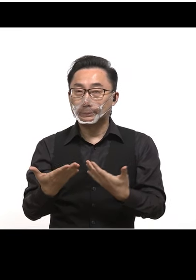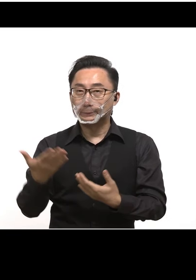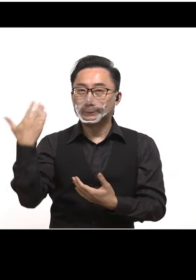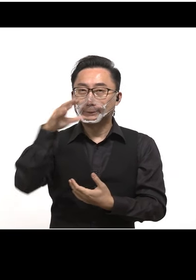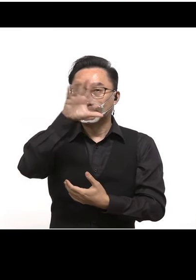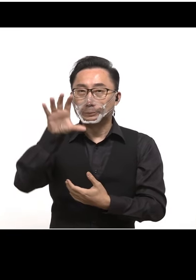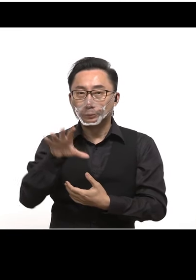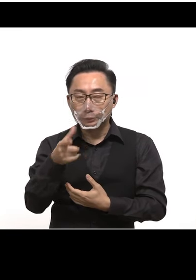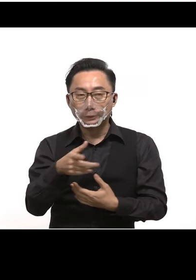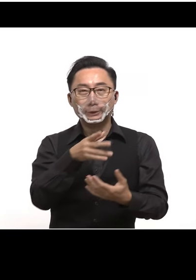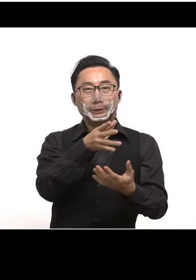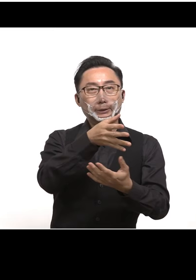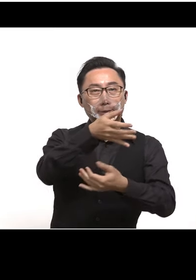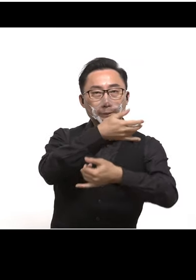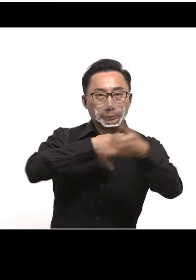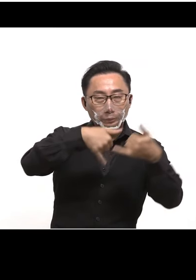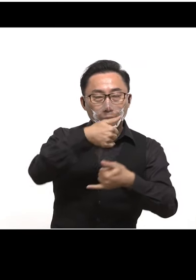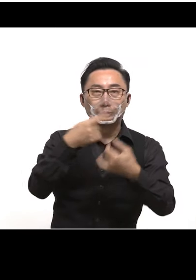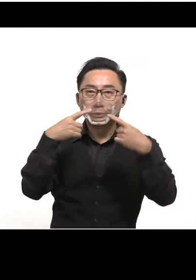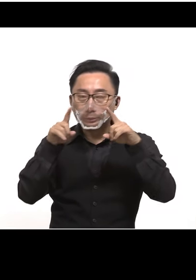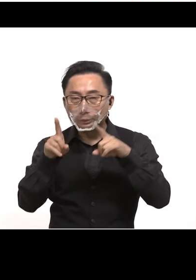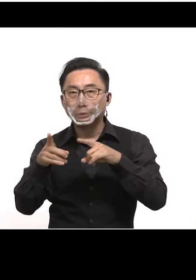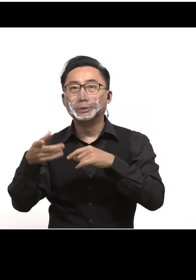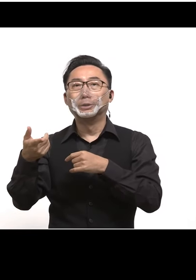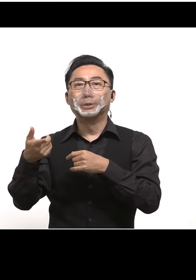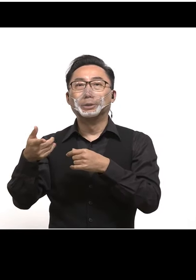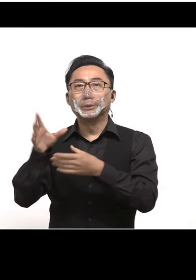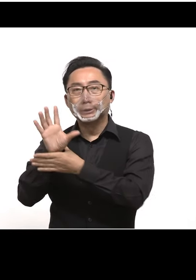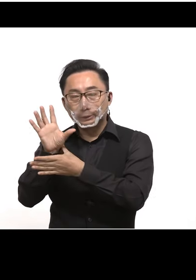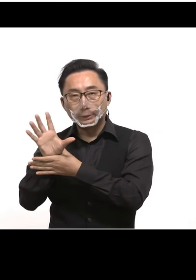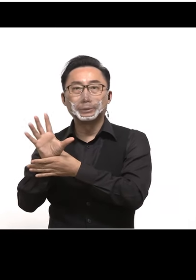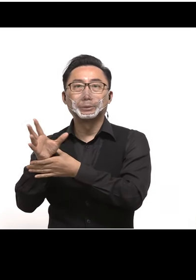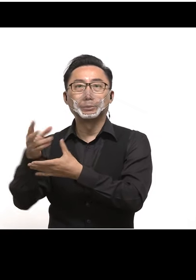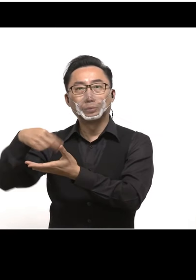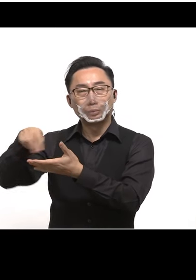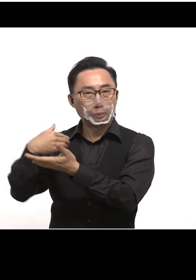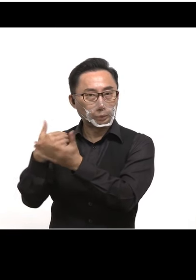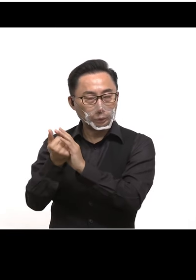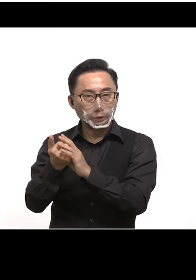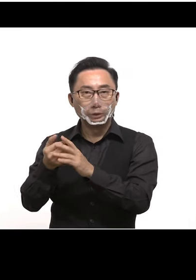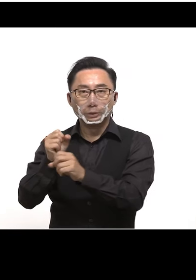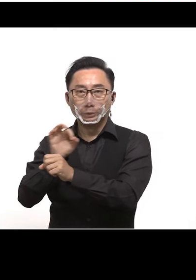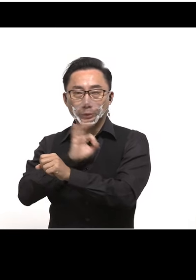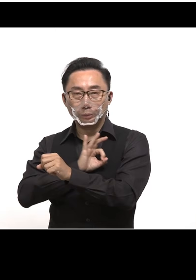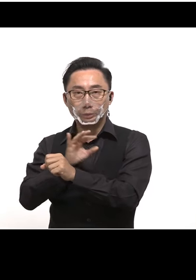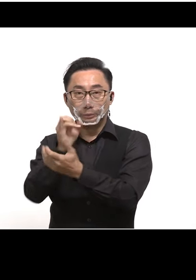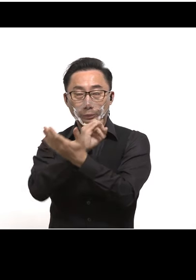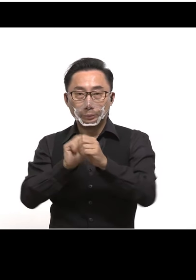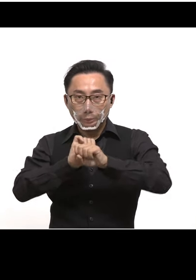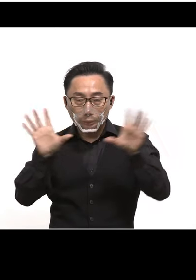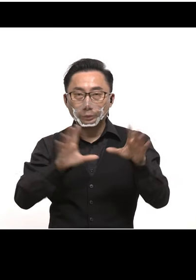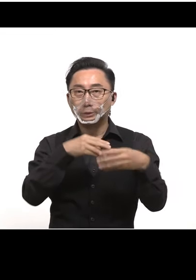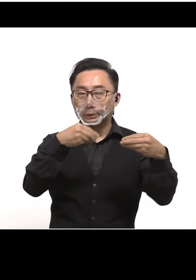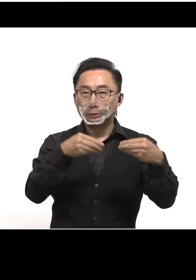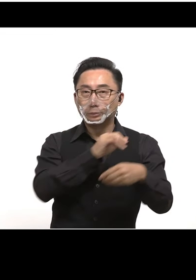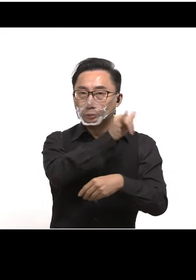過音樂、舞蹈、戲劇和電影等等豐富的節目，配合多元化的賽馬會、無限量教育及社區